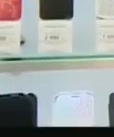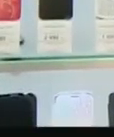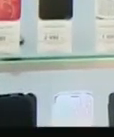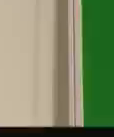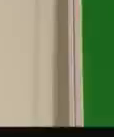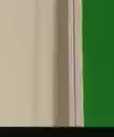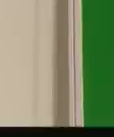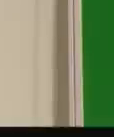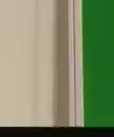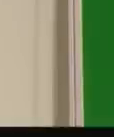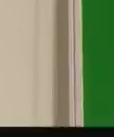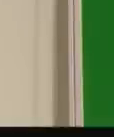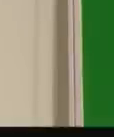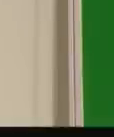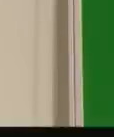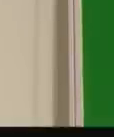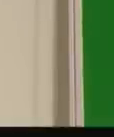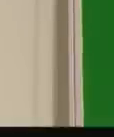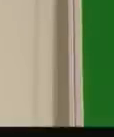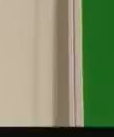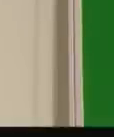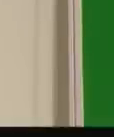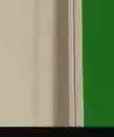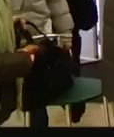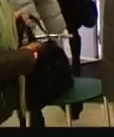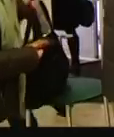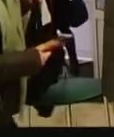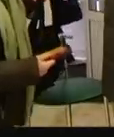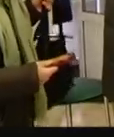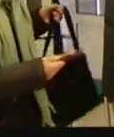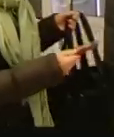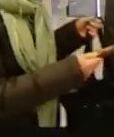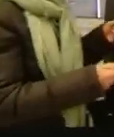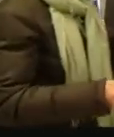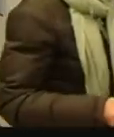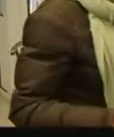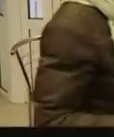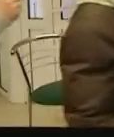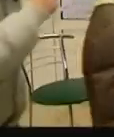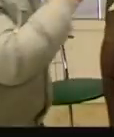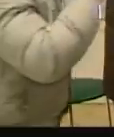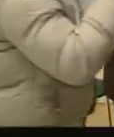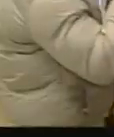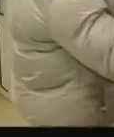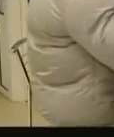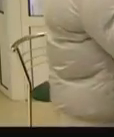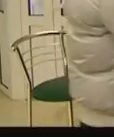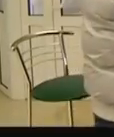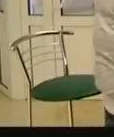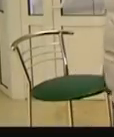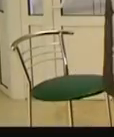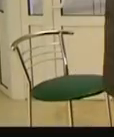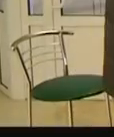и ежедневного пользования мобильным интернетом. Подключить тарифный план «Все включено XS» можно в любом из салонов оператора и в